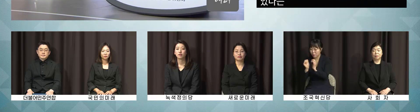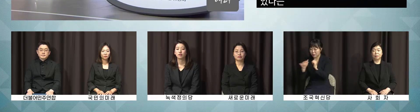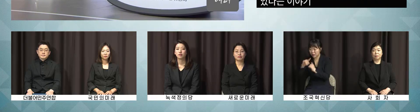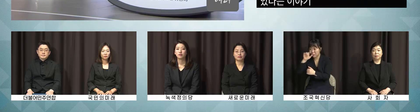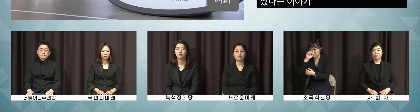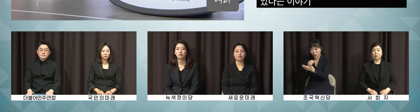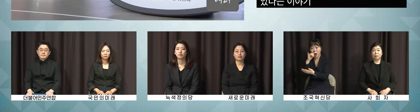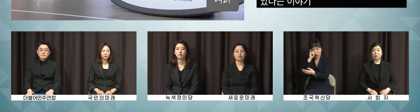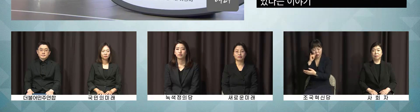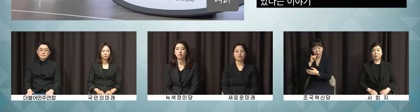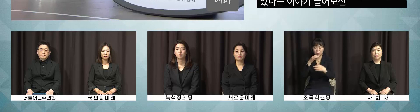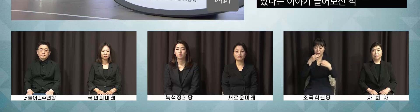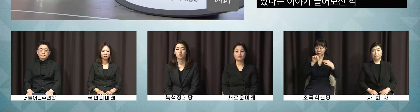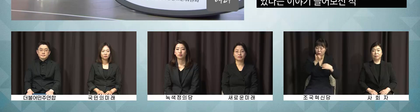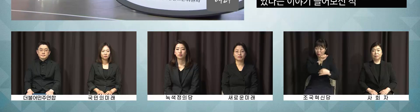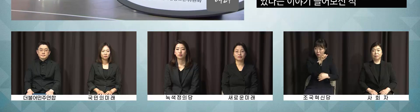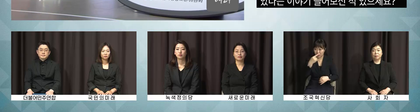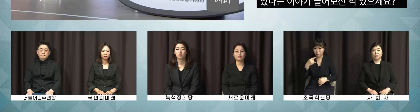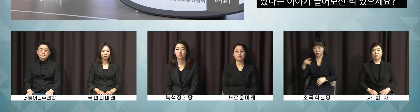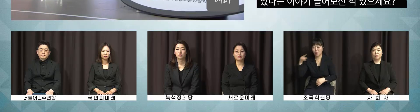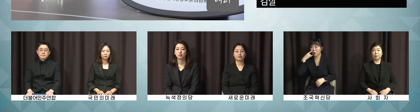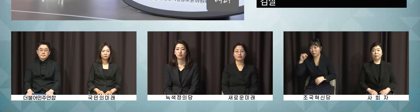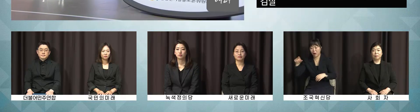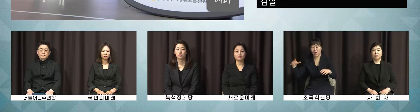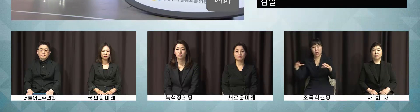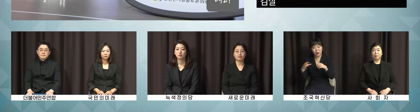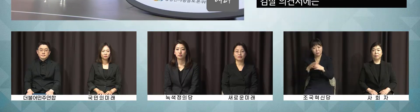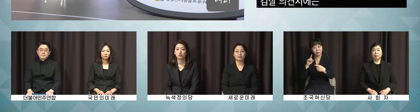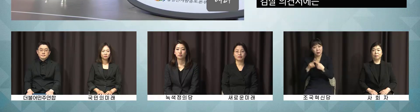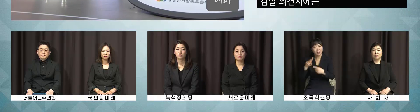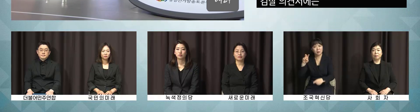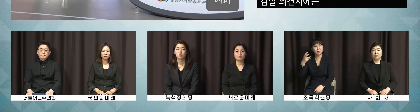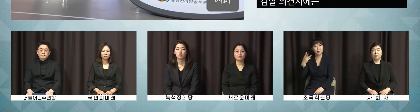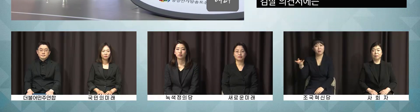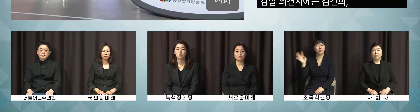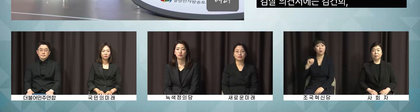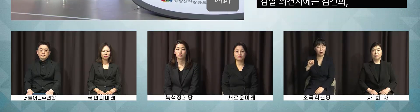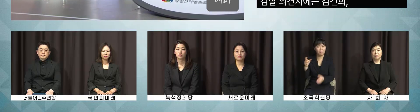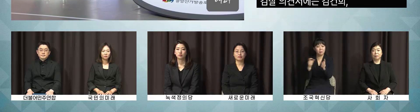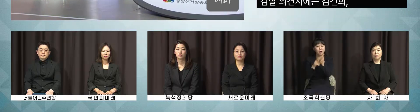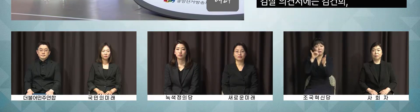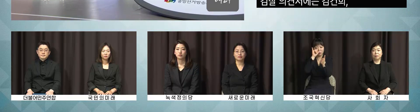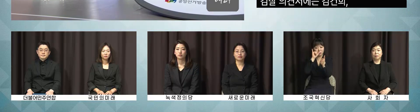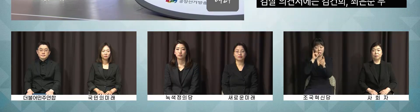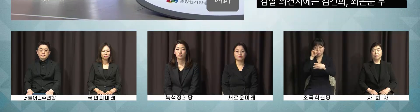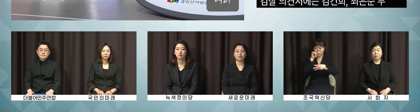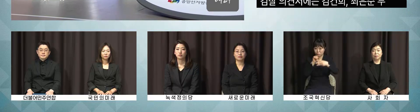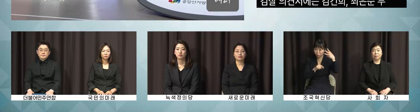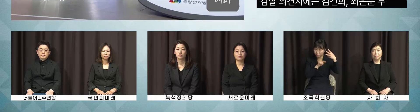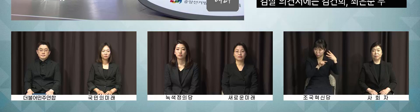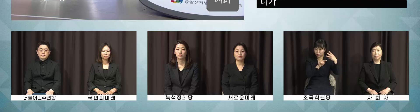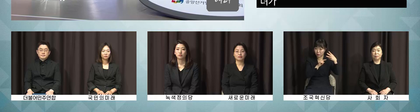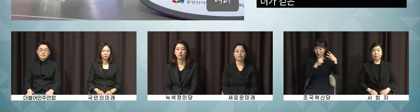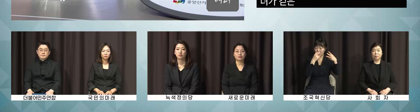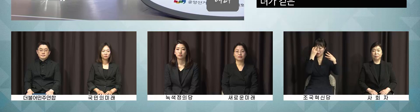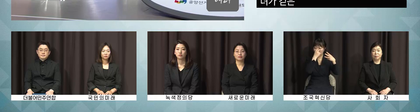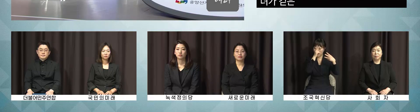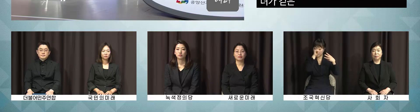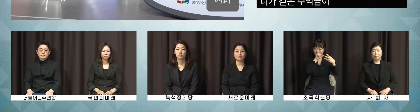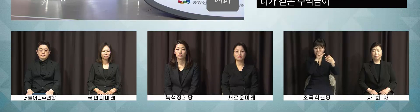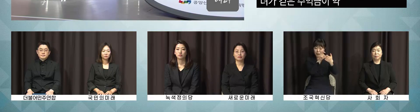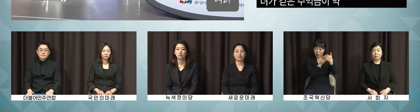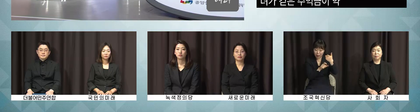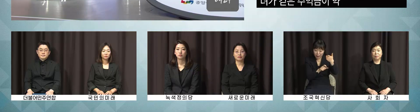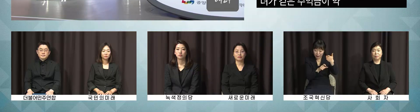의견서에는 김건희, 최은순 두 모녀가 얻은 수익금이 약 23억이라고 적혀 있습니다. 윤석열 검찰이